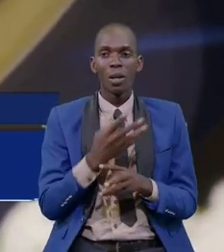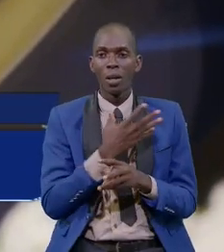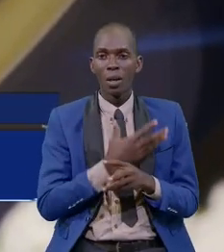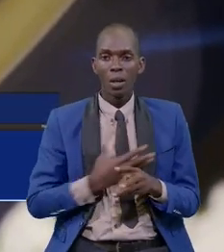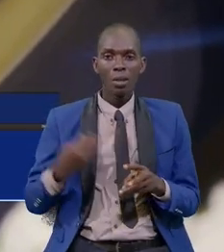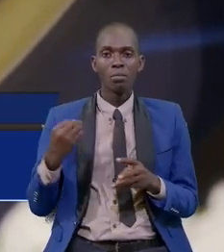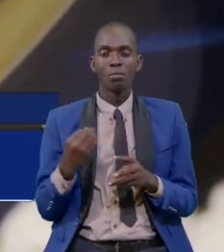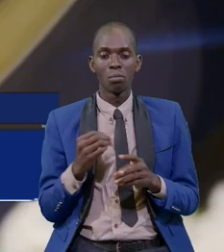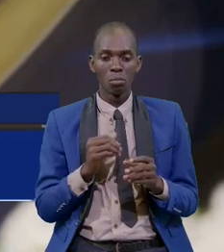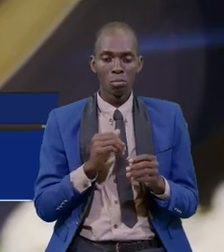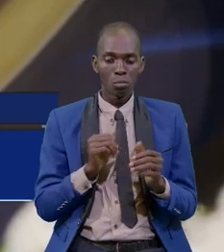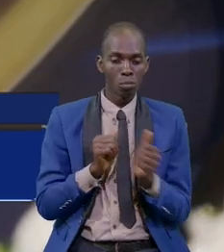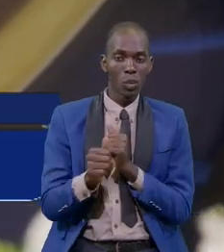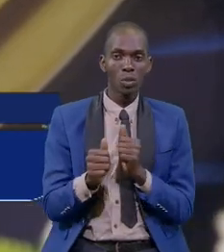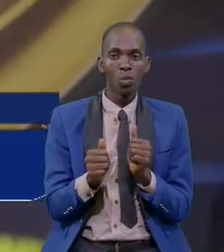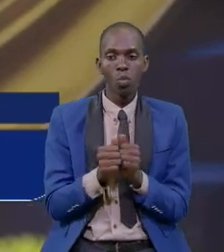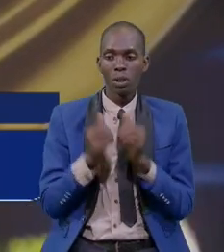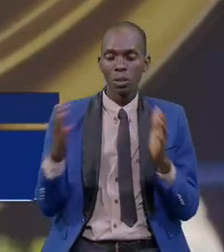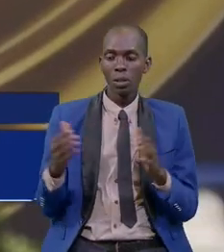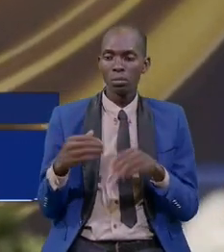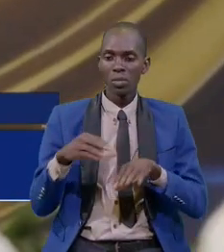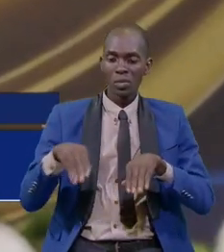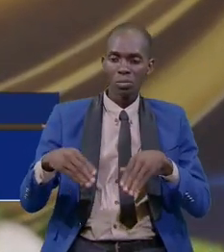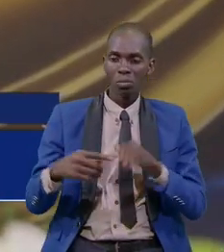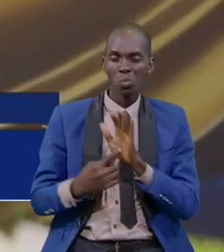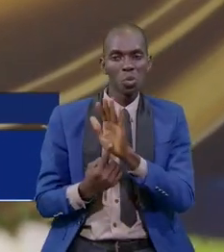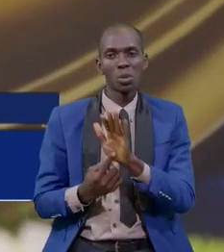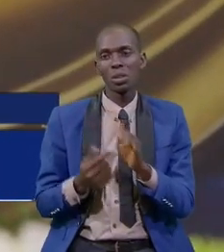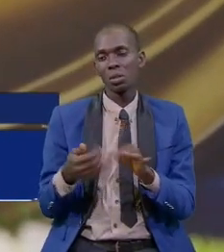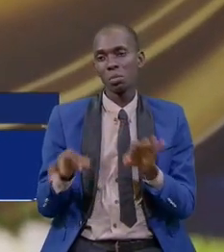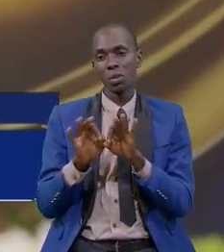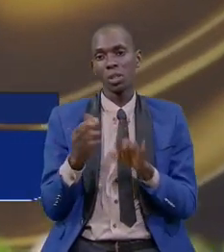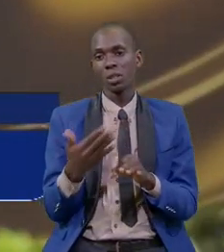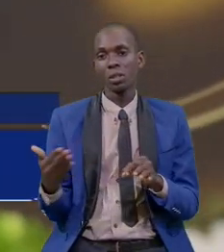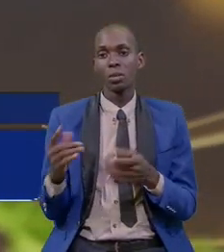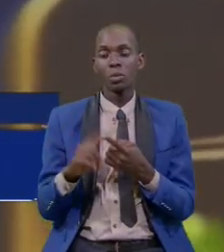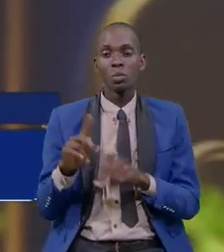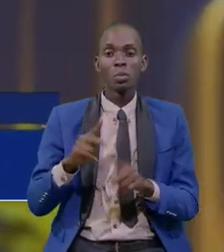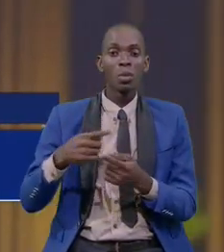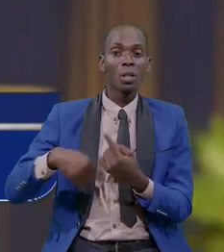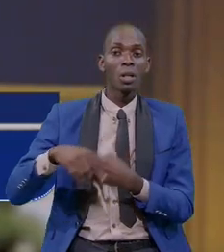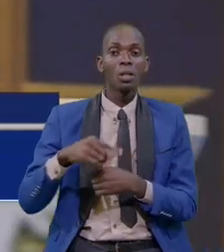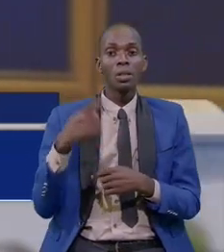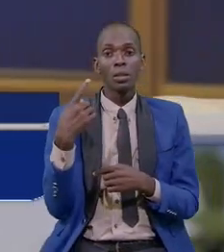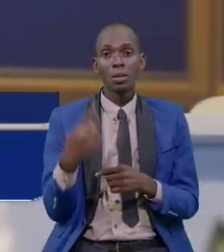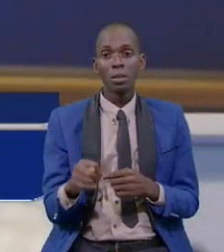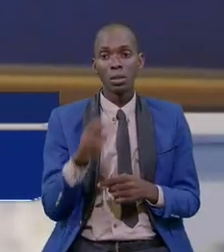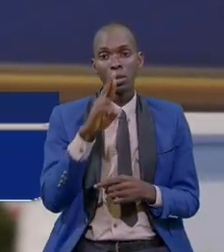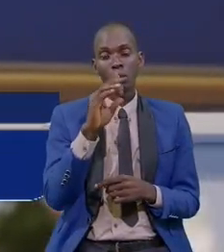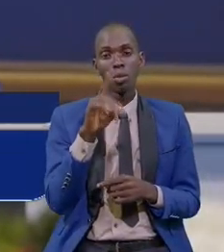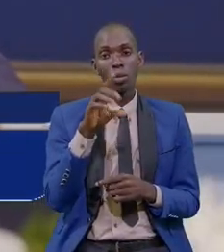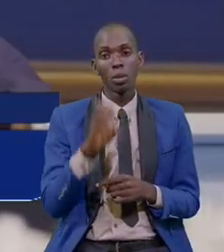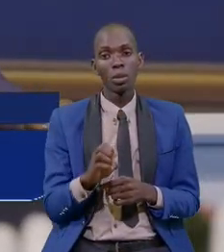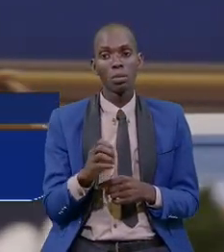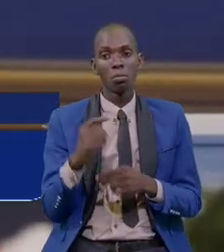juste existé sans marquer quelque chose. La responsabilité et